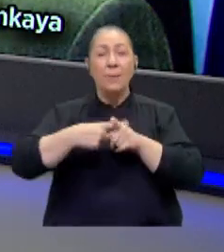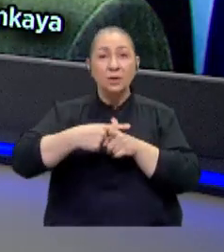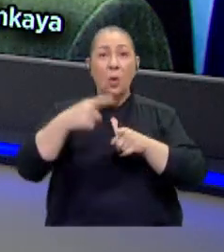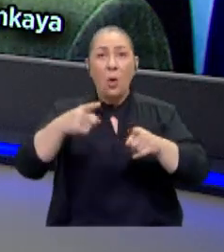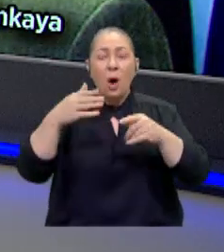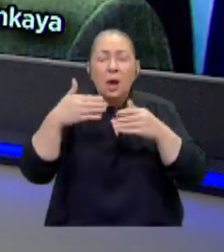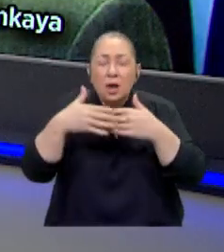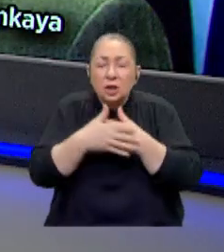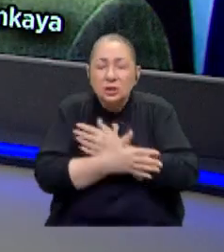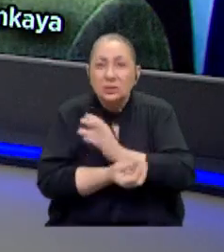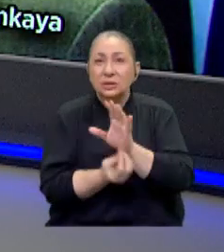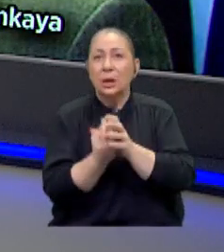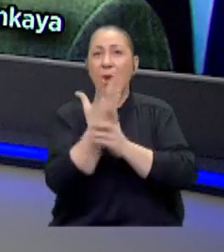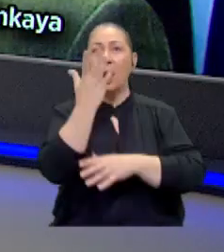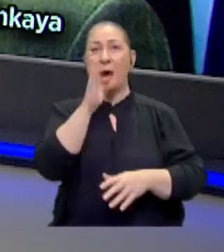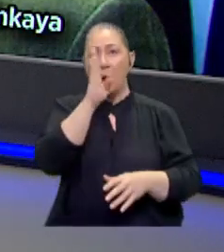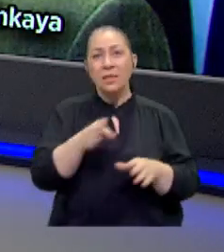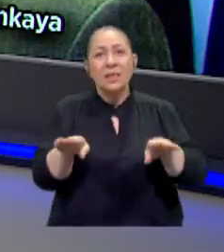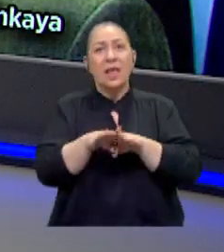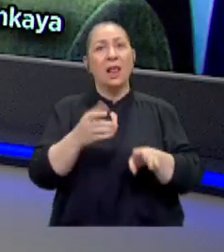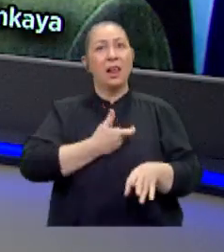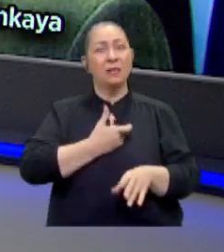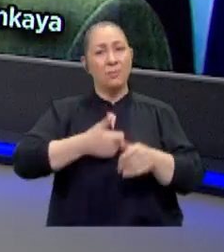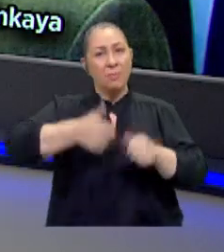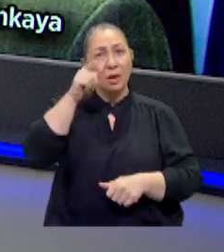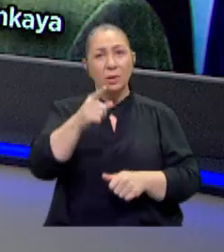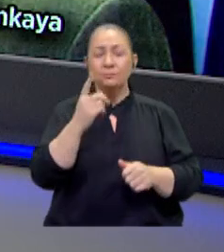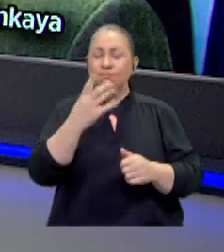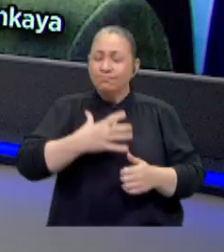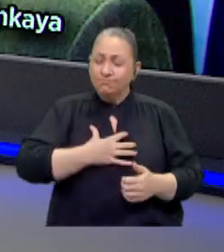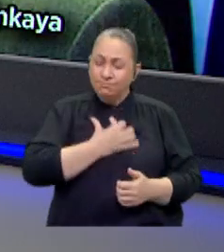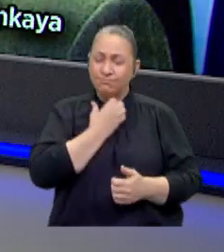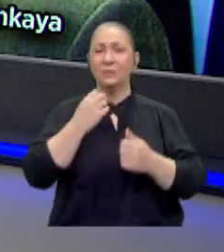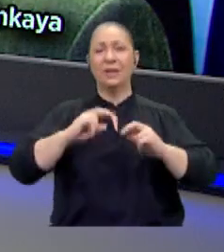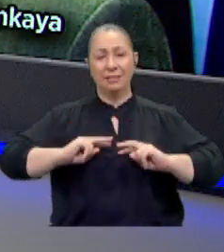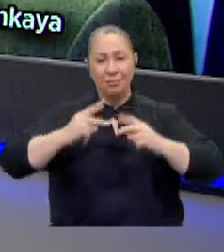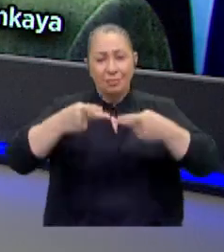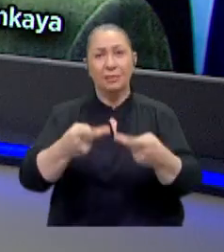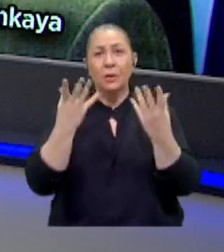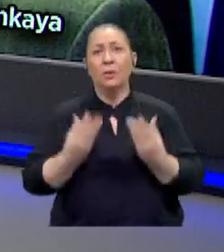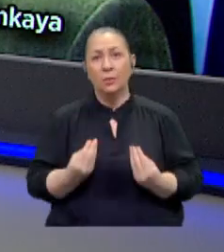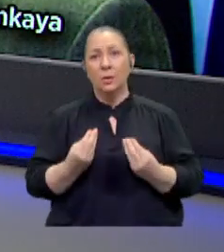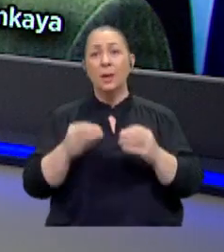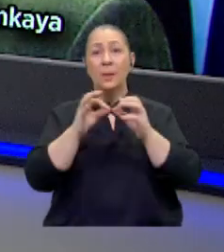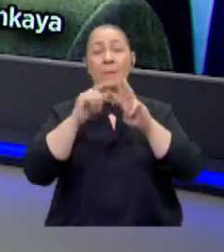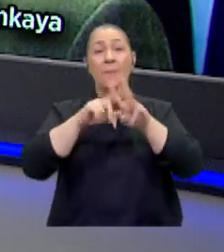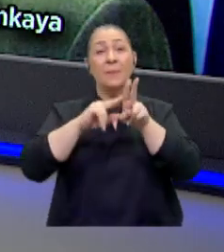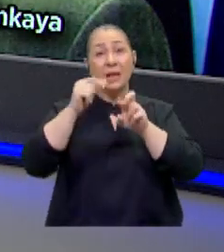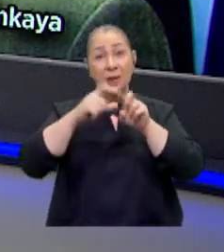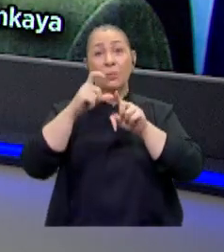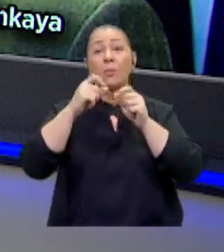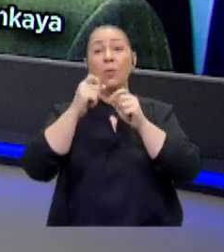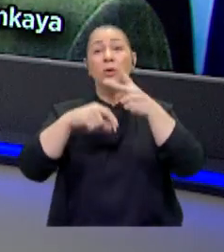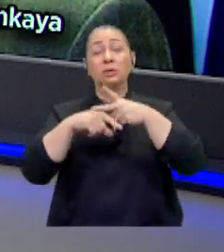hareketli gecenin sabahındaysa Adalet Bakanlığı'nda duygusal anların yaşandığı devir teslim töreni yapıldı. Bekir Bozdağ